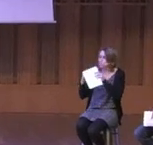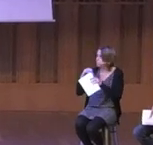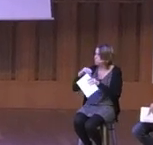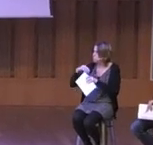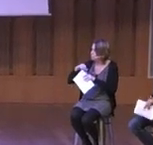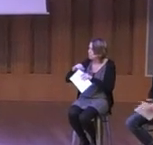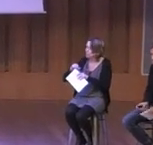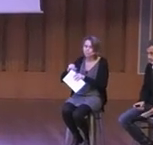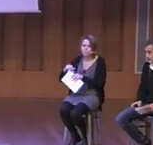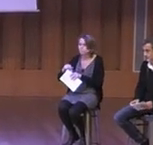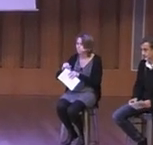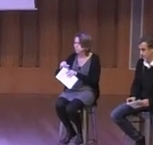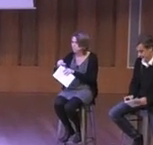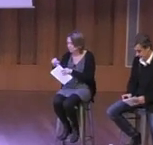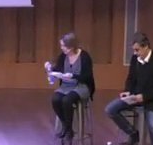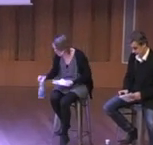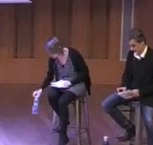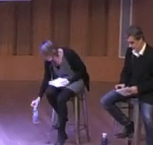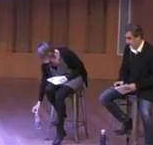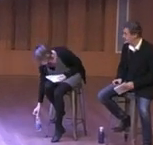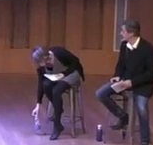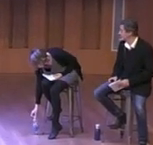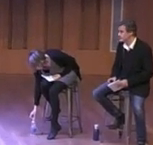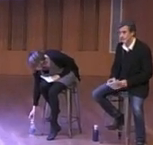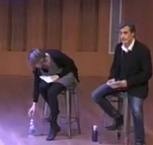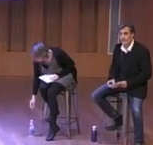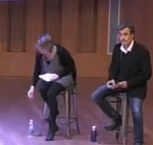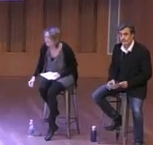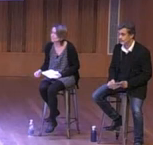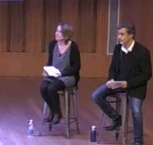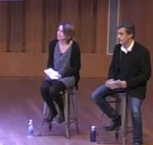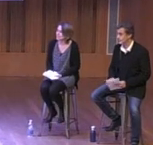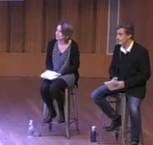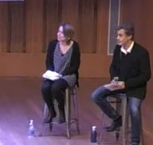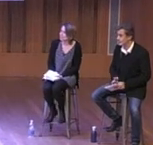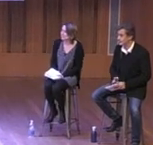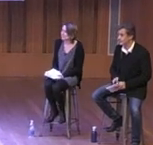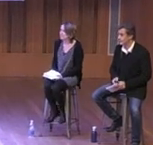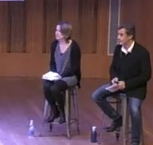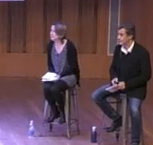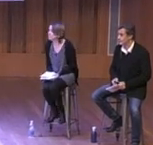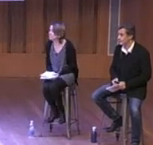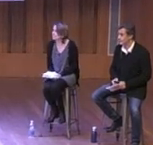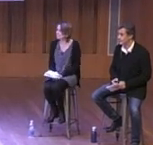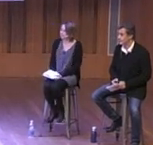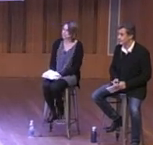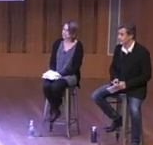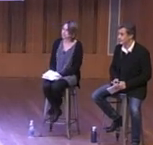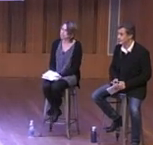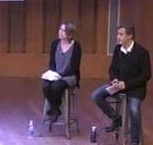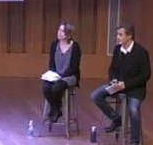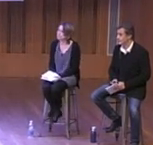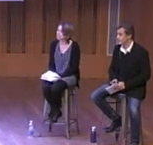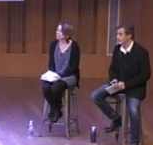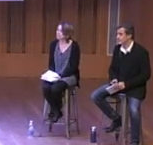Donarem pas per acabar la sessió a l'alcaldessa, que ens farà una petita reflexió. Us recordo que recollim